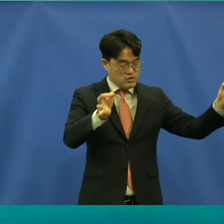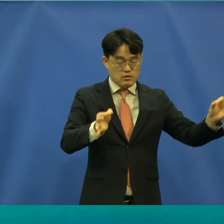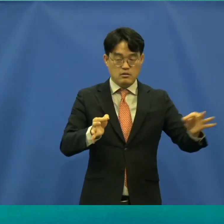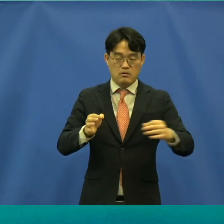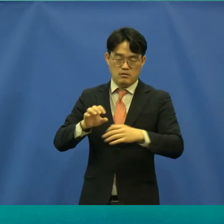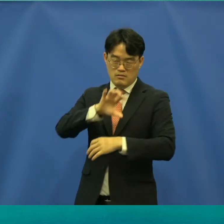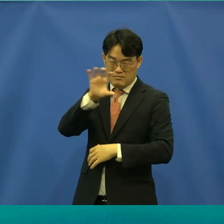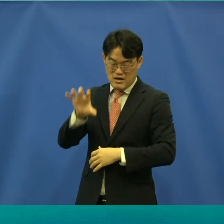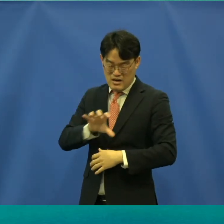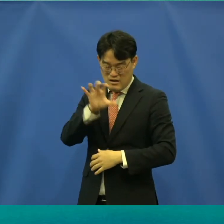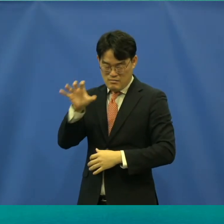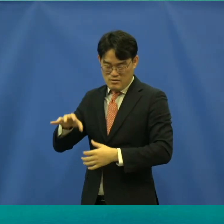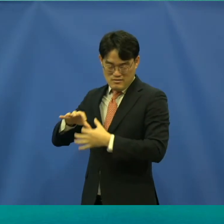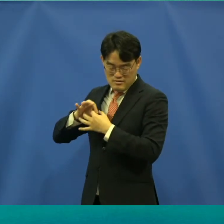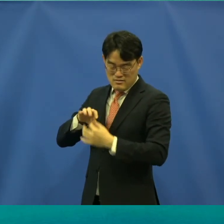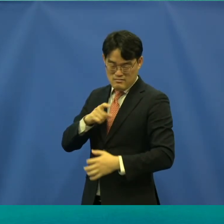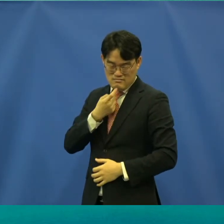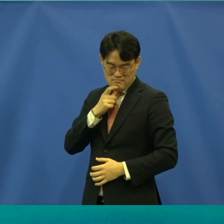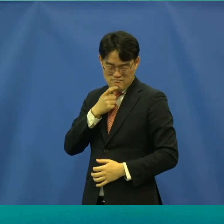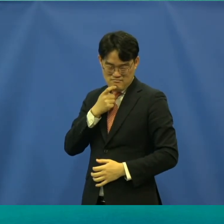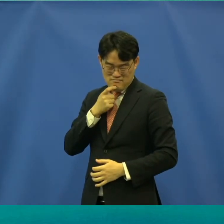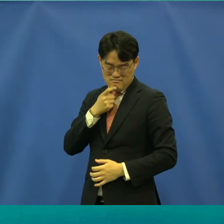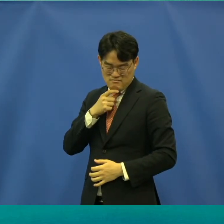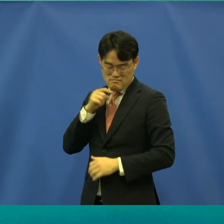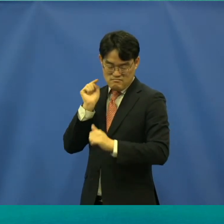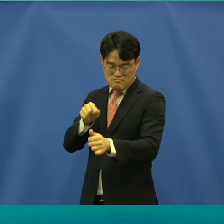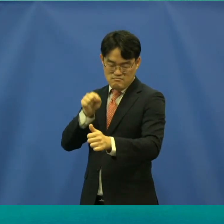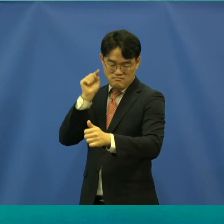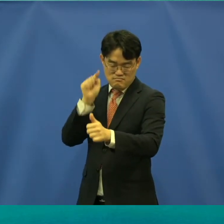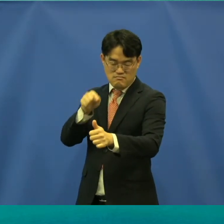이미 수도 없이 말씀하셨습니다.